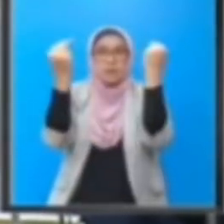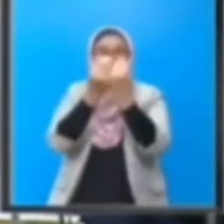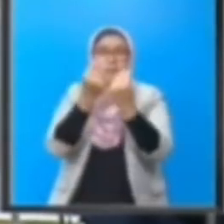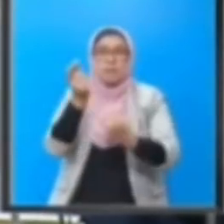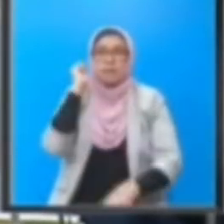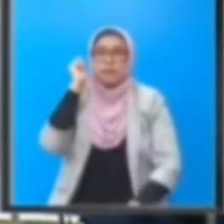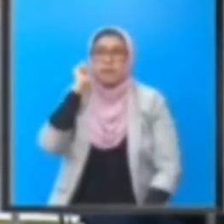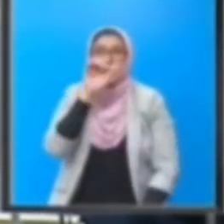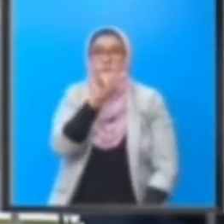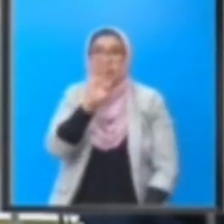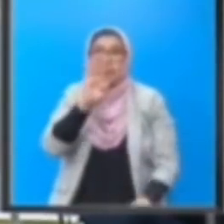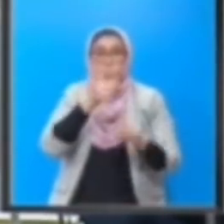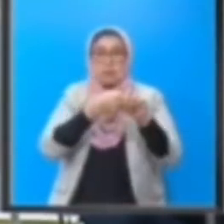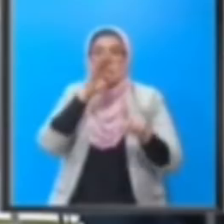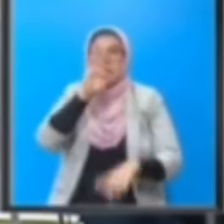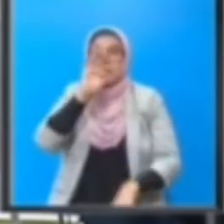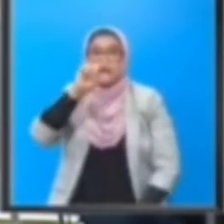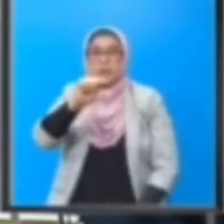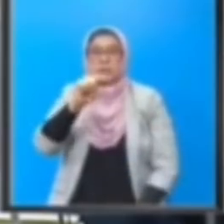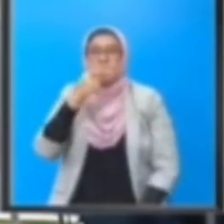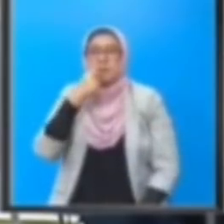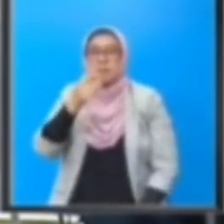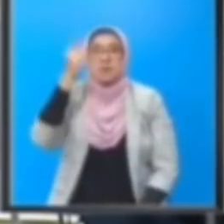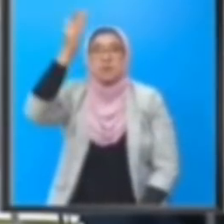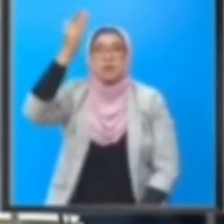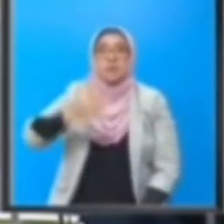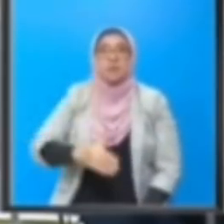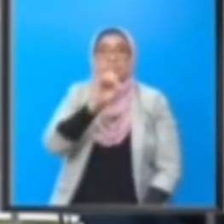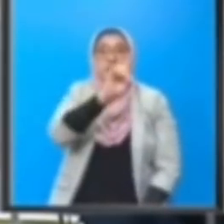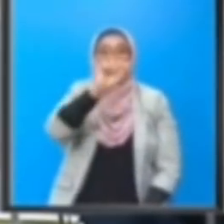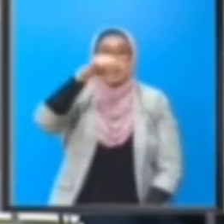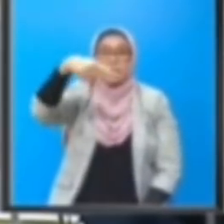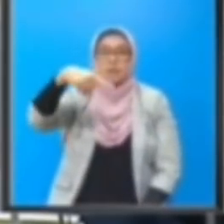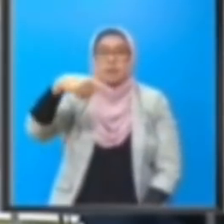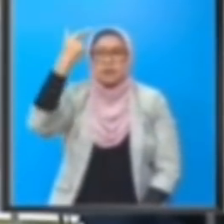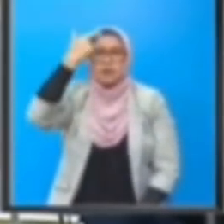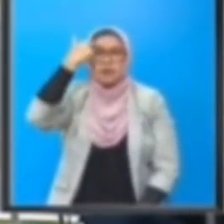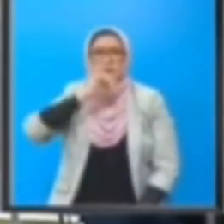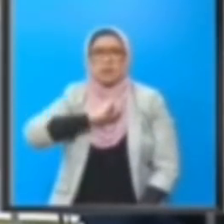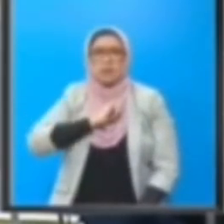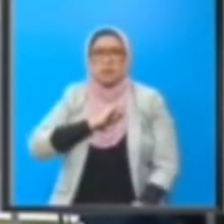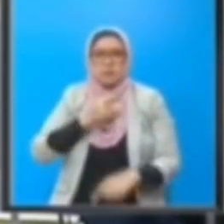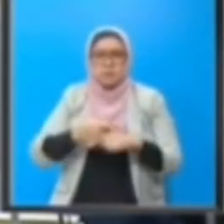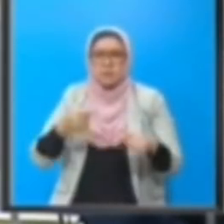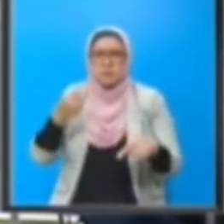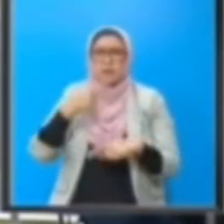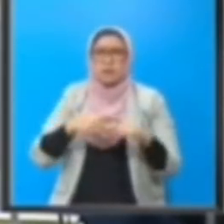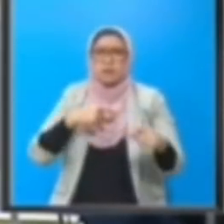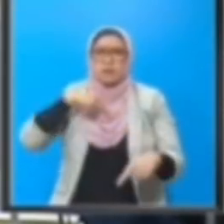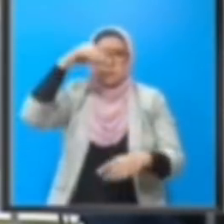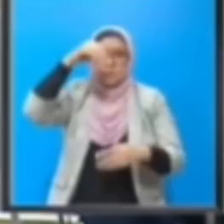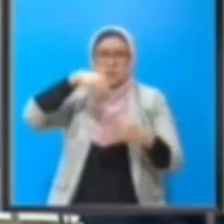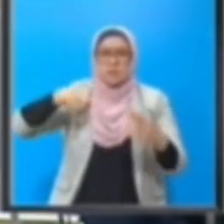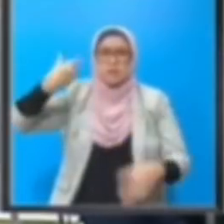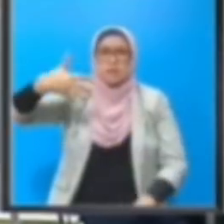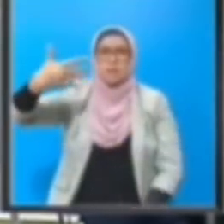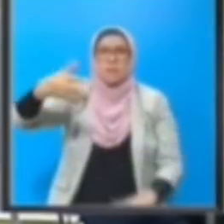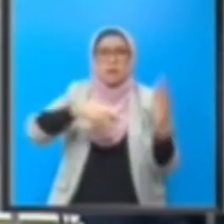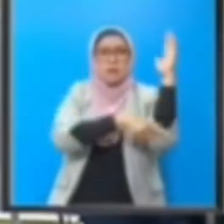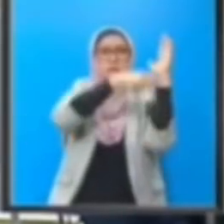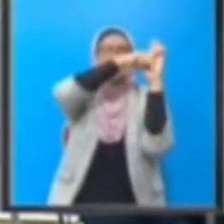dari Paling telah menyebut speaker DAP. Setahu saya dalam sejarah parlimen ini tidak pernah ada speaker dari parti DAP,